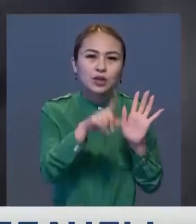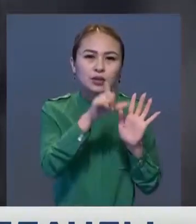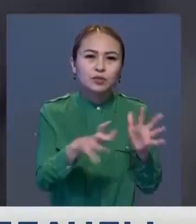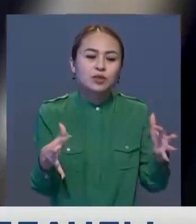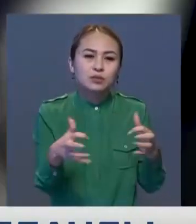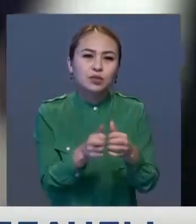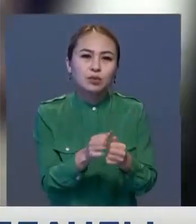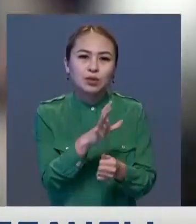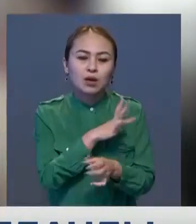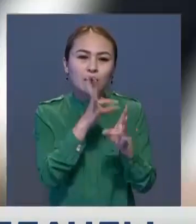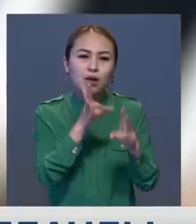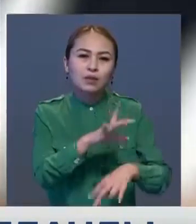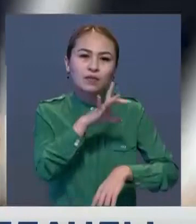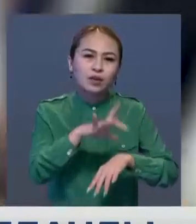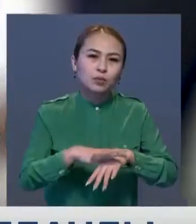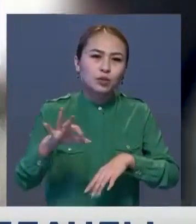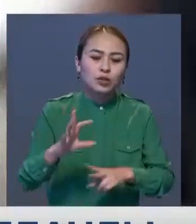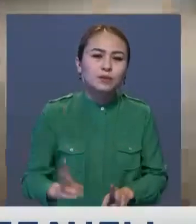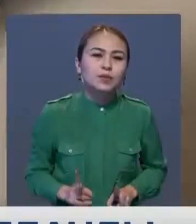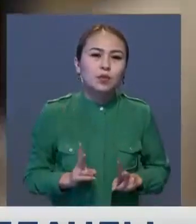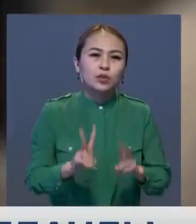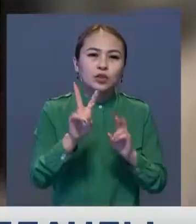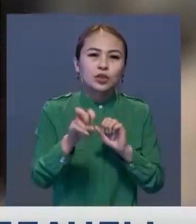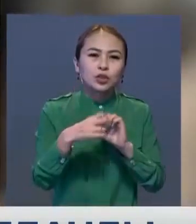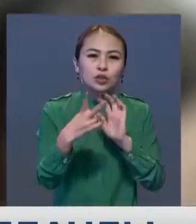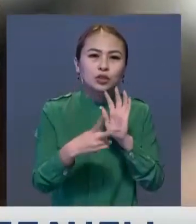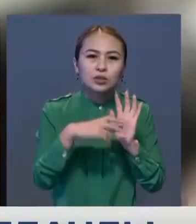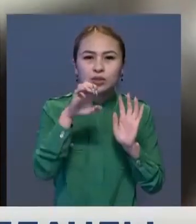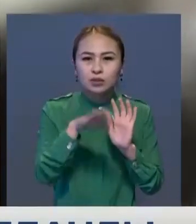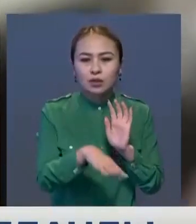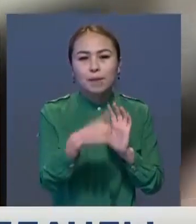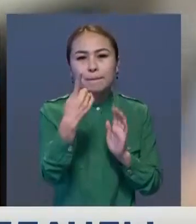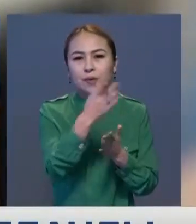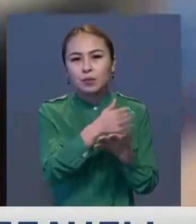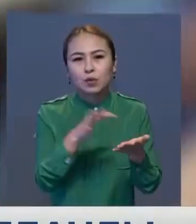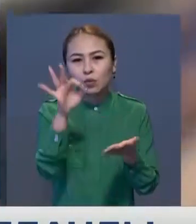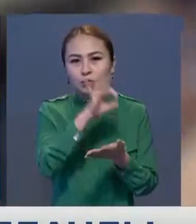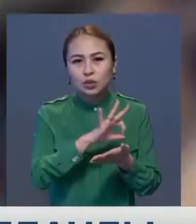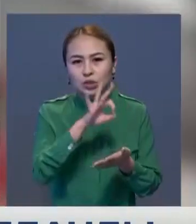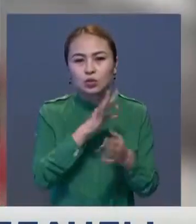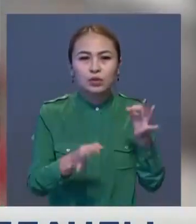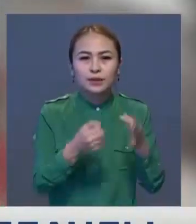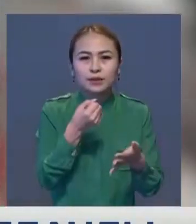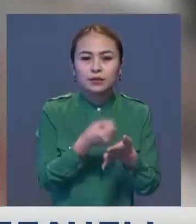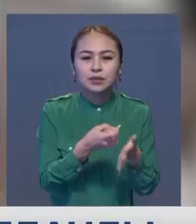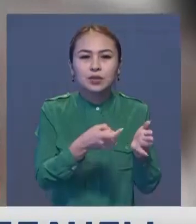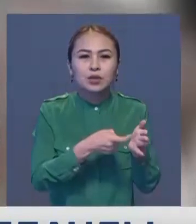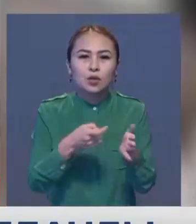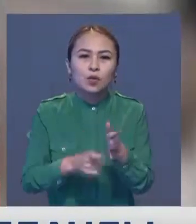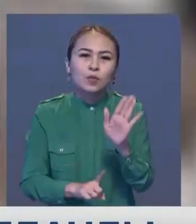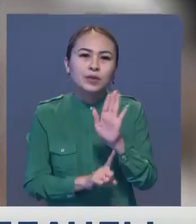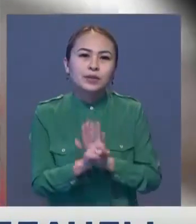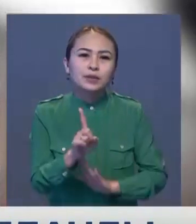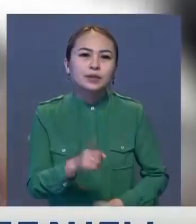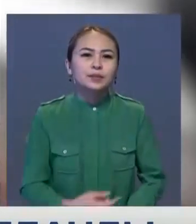180 адам зардап шегіп отыр. Аталған факты бойынша қылмыстық кодекстің 217 бабының бірінші бөлігі бойынша сотқа дейінгі тергеу